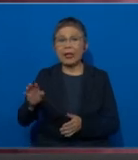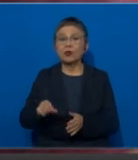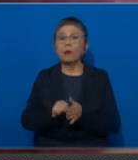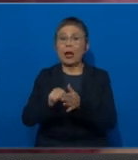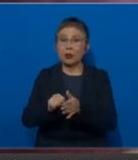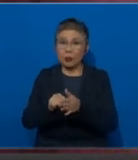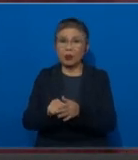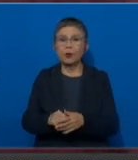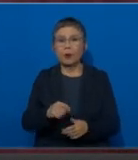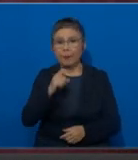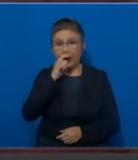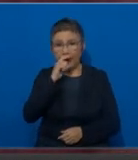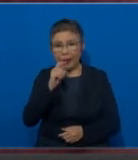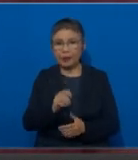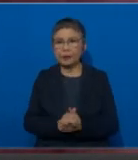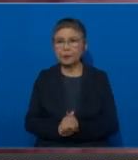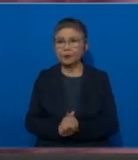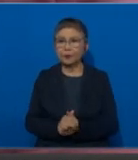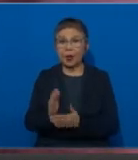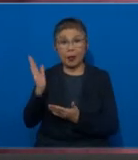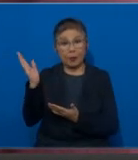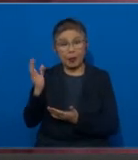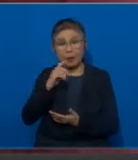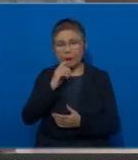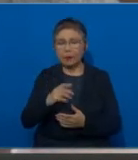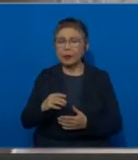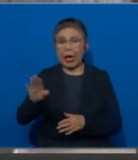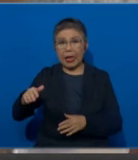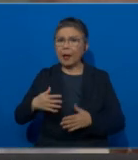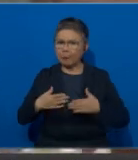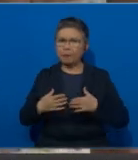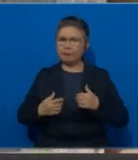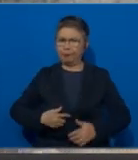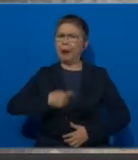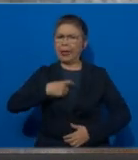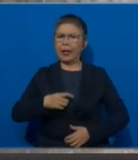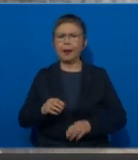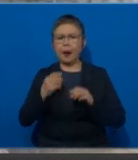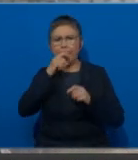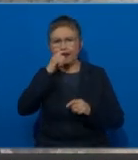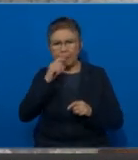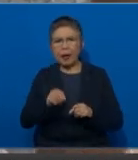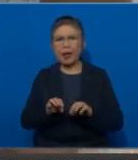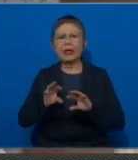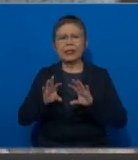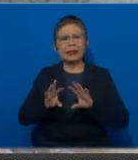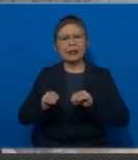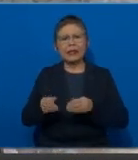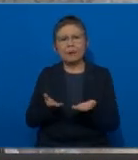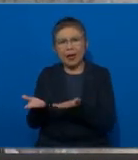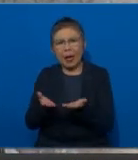kasihan, namun bangga dengan pekerjaan yang ayahnya lakukan saat ini. Tidak mudah berinteraksi dengan orang dengan gangguan